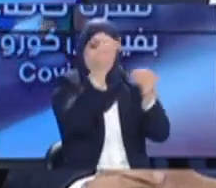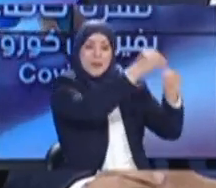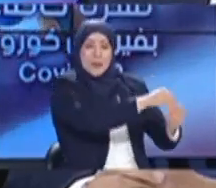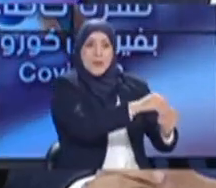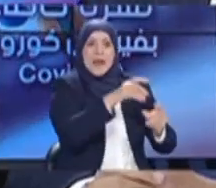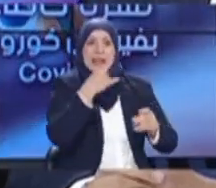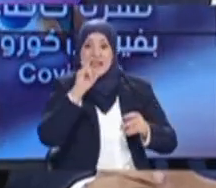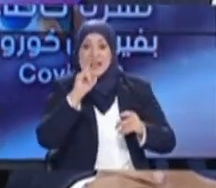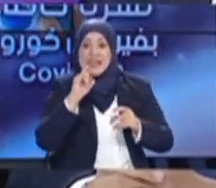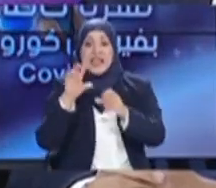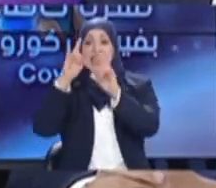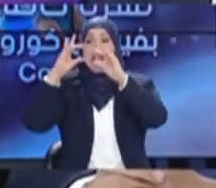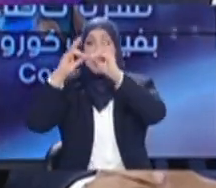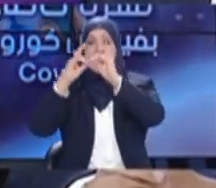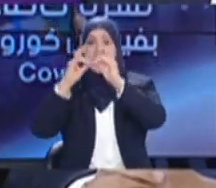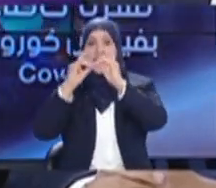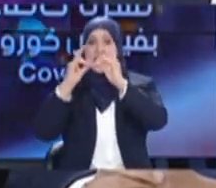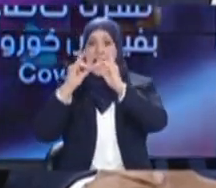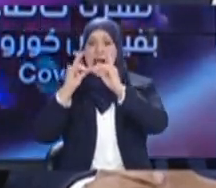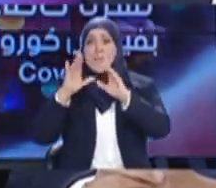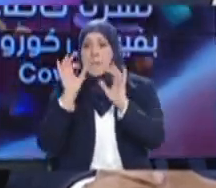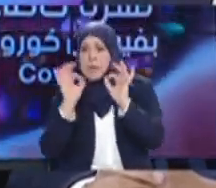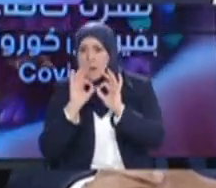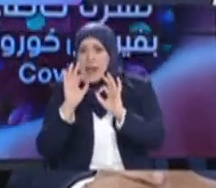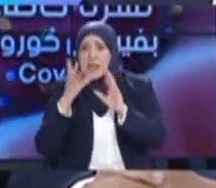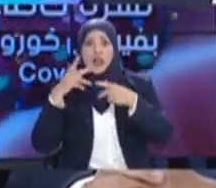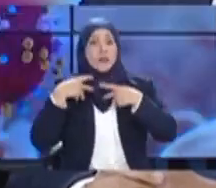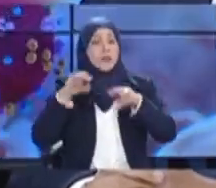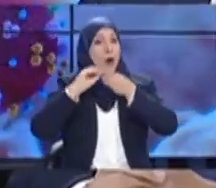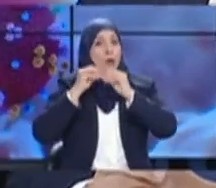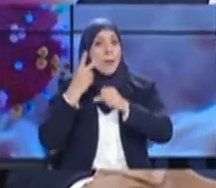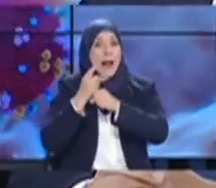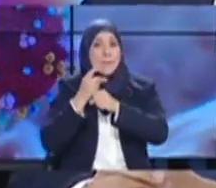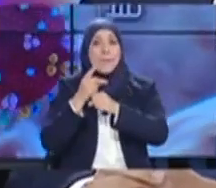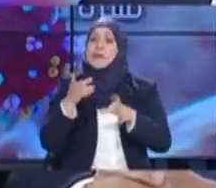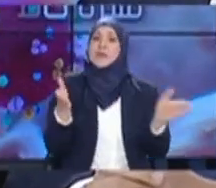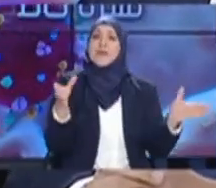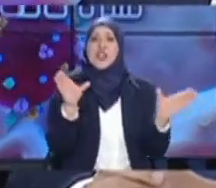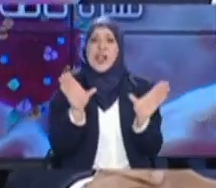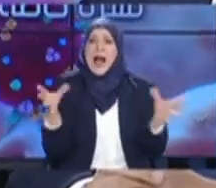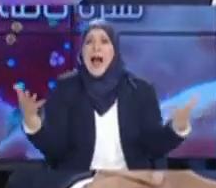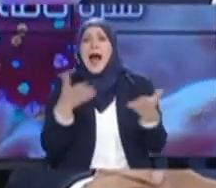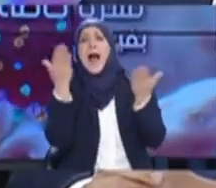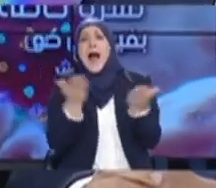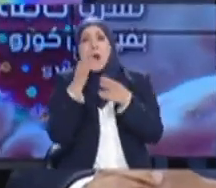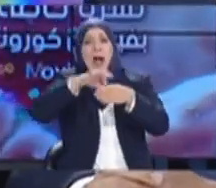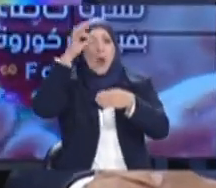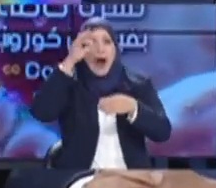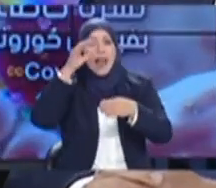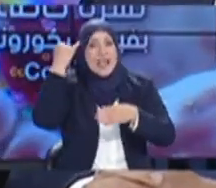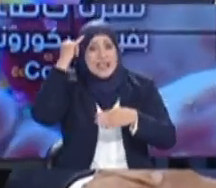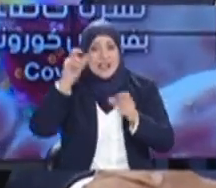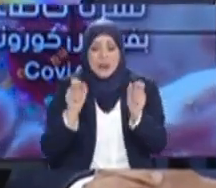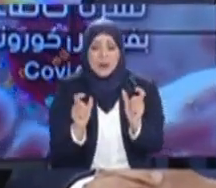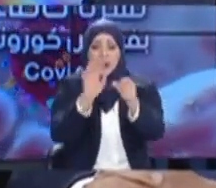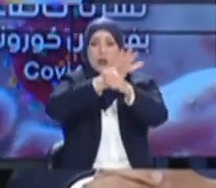بي باش يكونوا فروشات الامراض الجرثوميه وبعد فروشات الامراض الصدريه ومن بعد اذا لا قدر الله تفشل الوباء وقتها